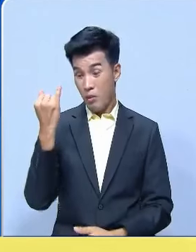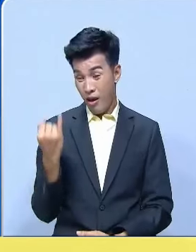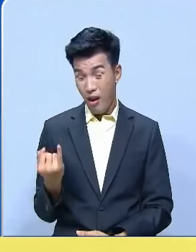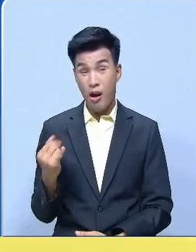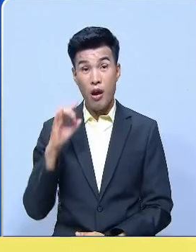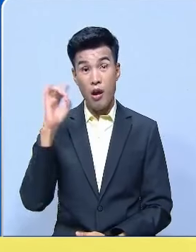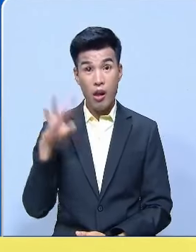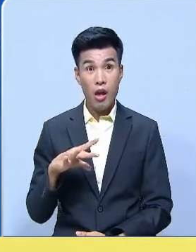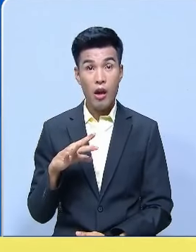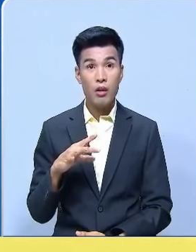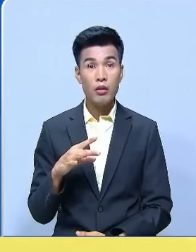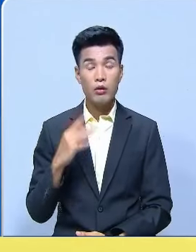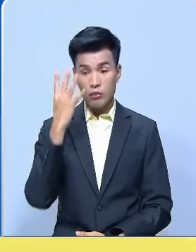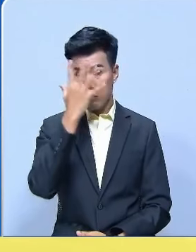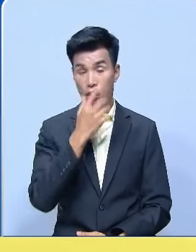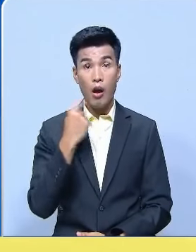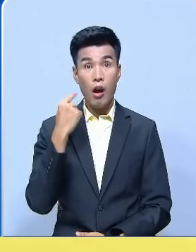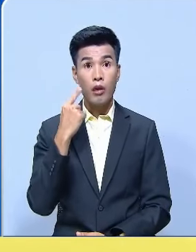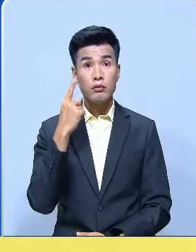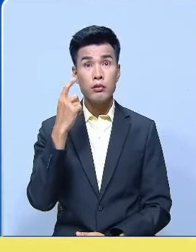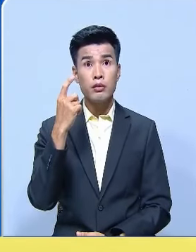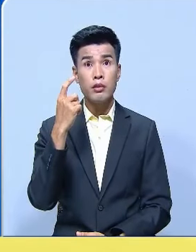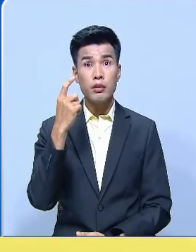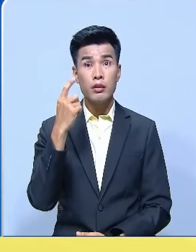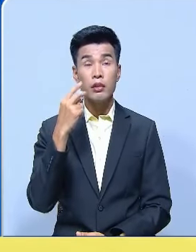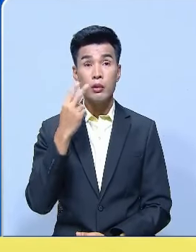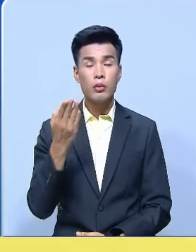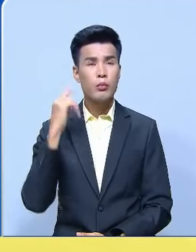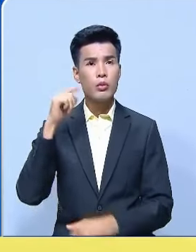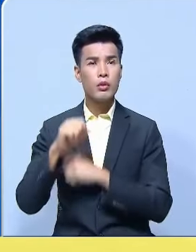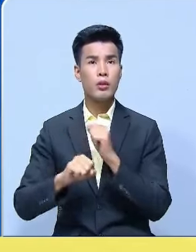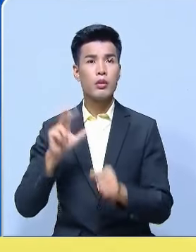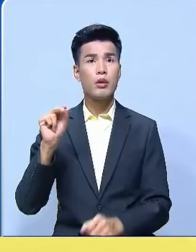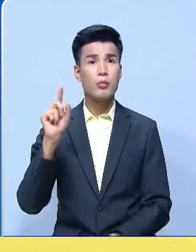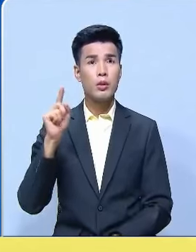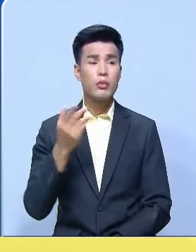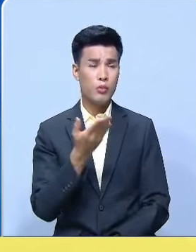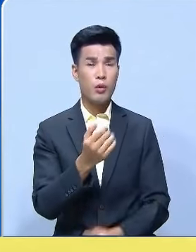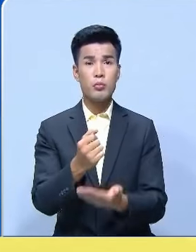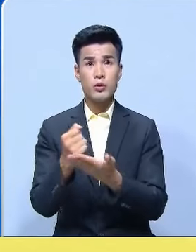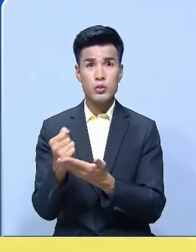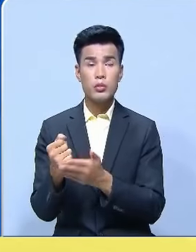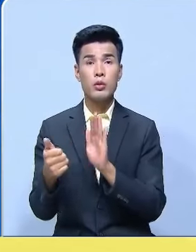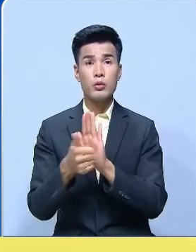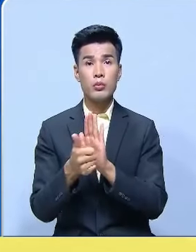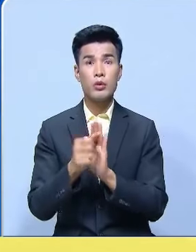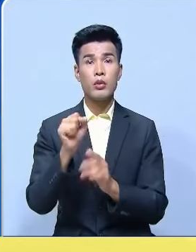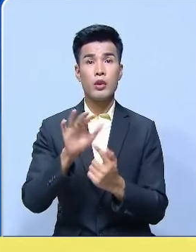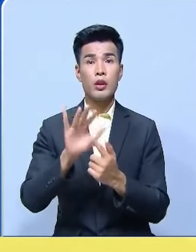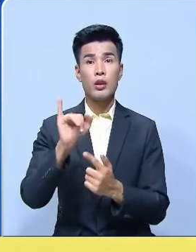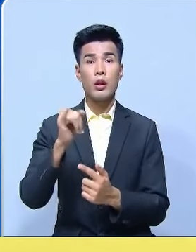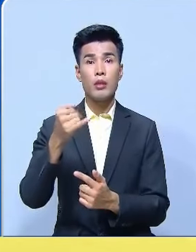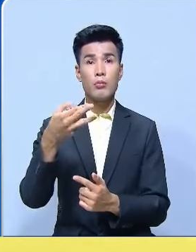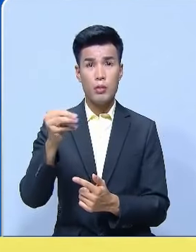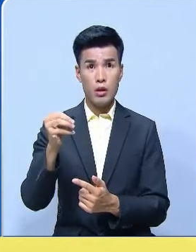รงเสียโฉมนะคะคุณผู้ชมนางสาวศาสินันอายุ31ปีค่ะขอความช่วยเหลือกับผู้ร่วมก่อตั้งเพจสายไหมต้องรอดกรณีที่เ